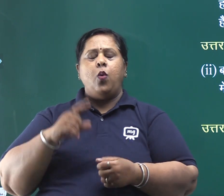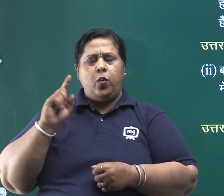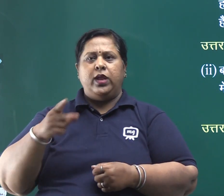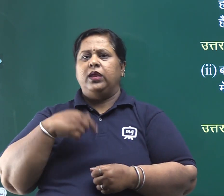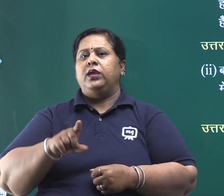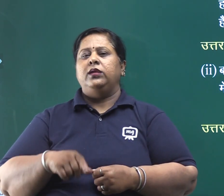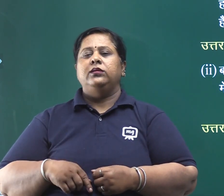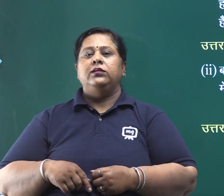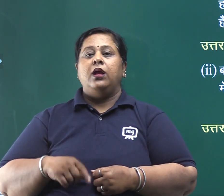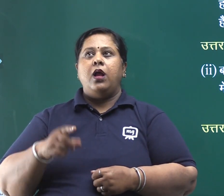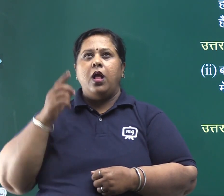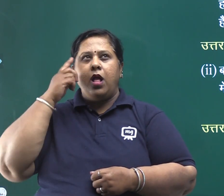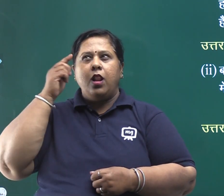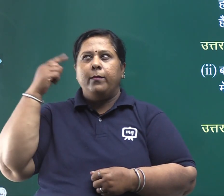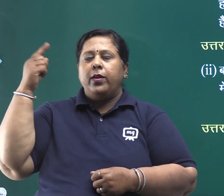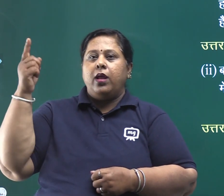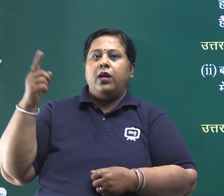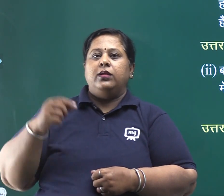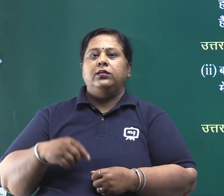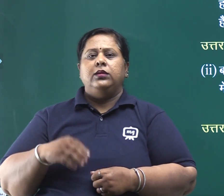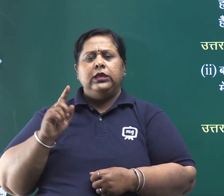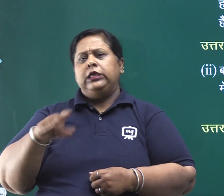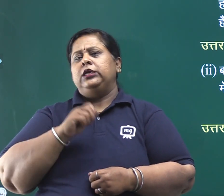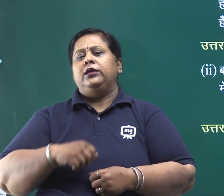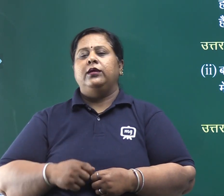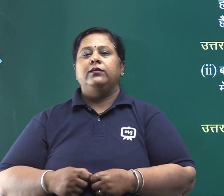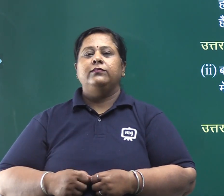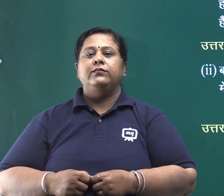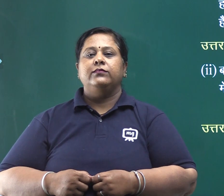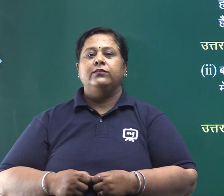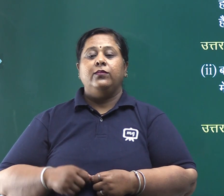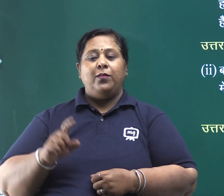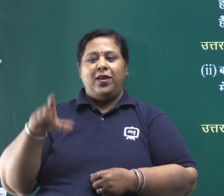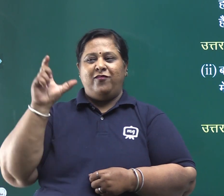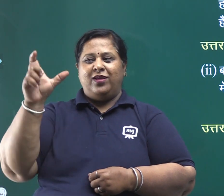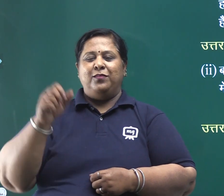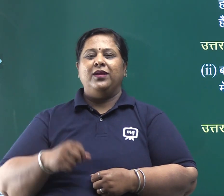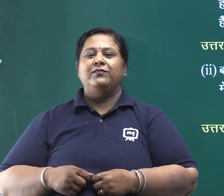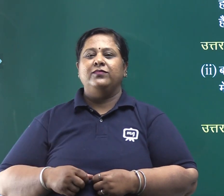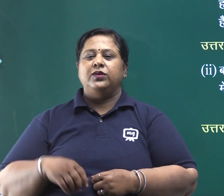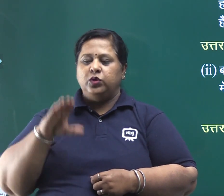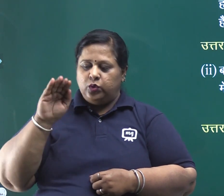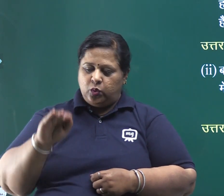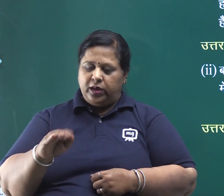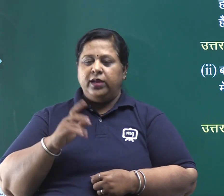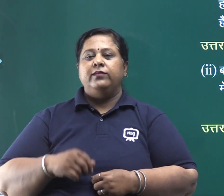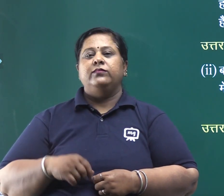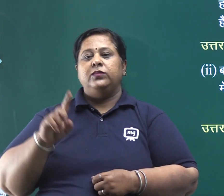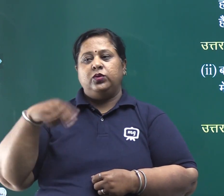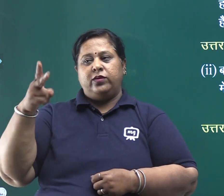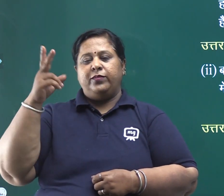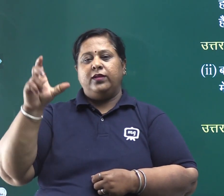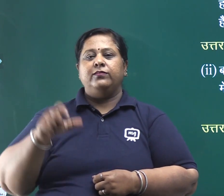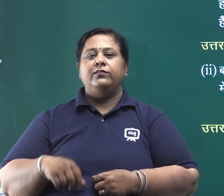की कल्पना की गई है। पहला विकल्प है छोटी और